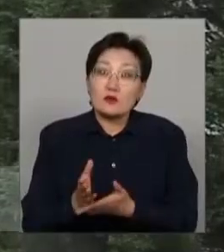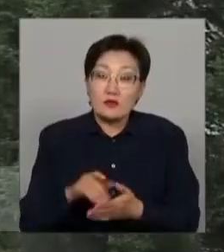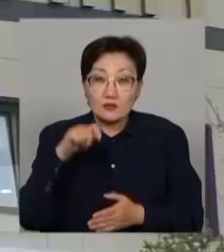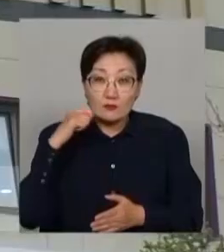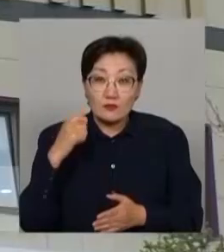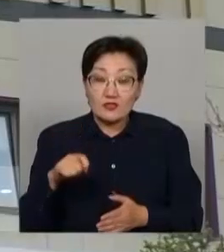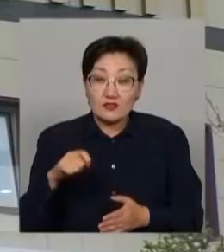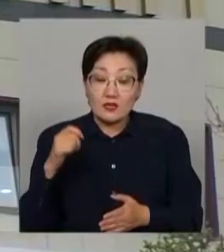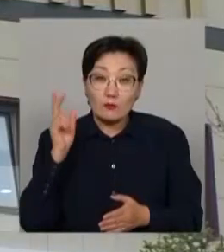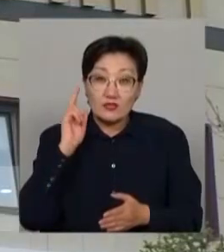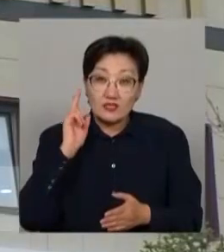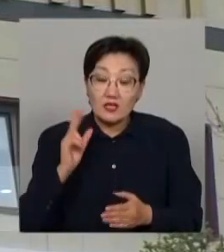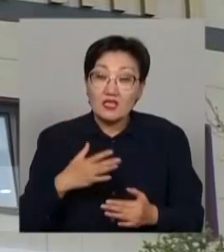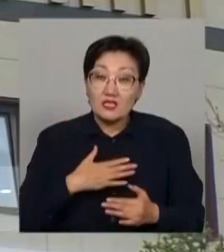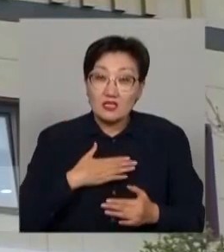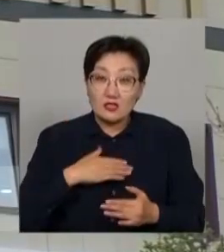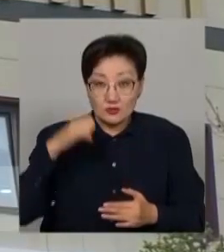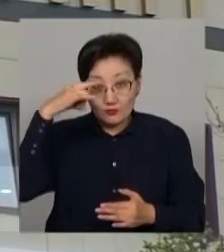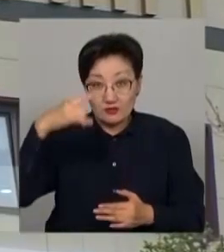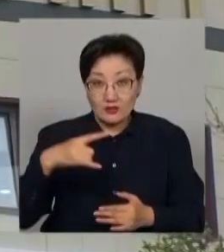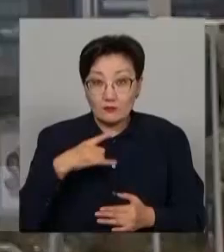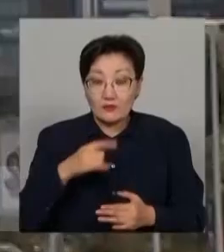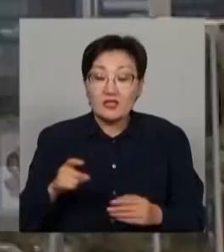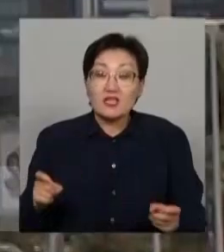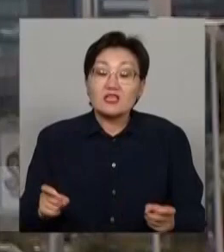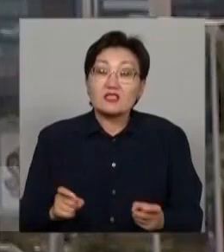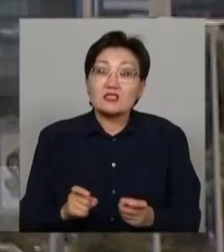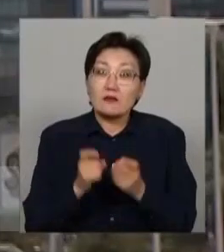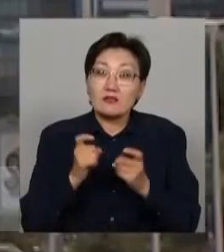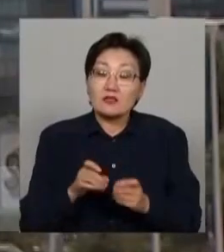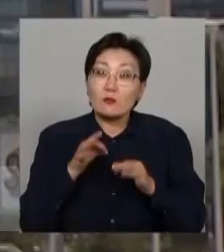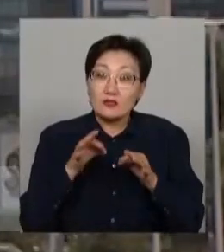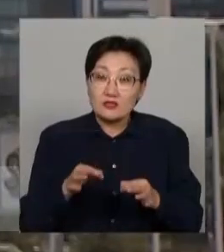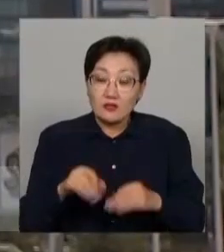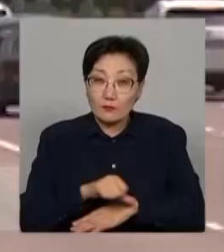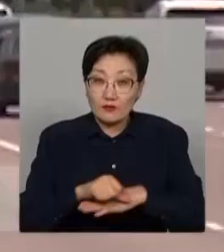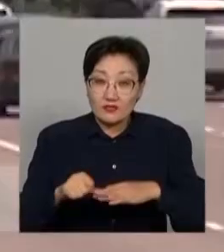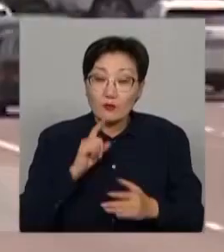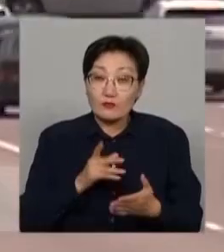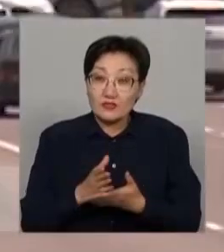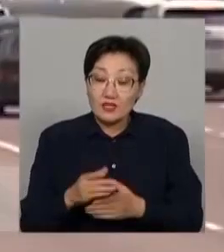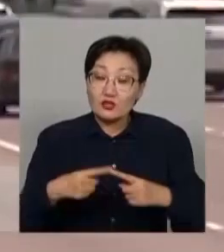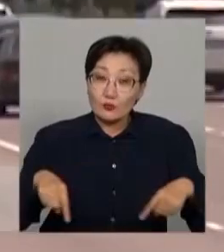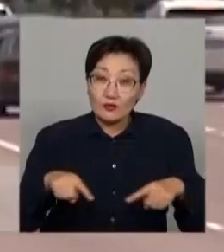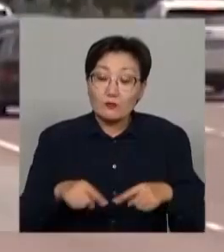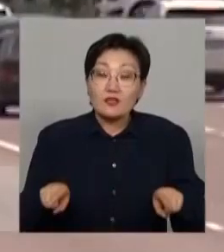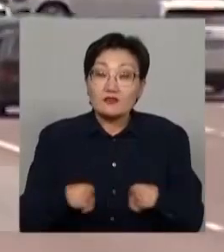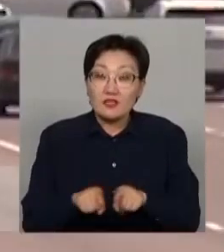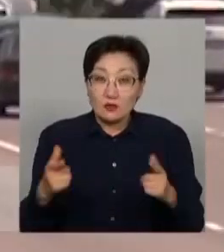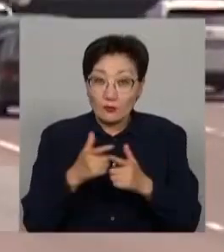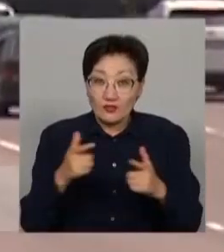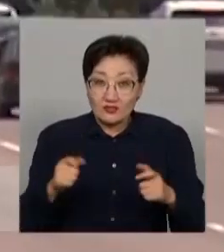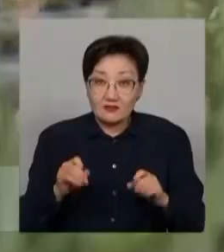посла Петра Врублевского из нашей страны из-за скандальных высказываний. В нашем внешнеполитическом ведомстве посчитали такие